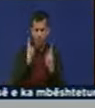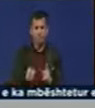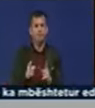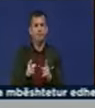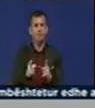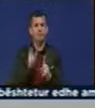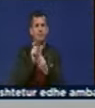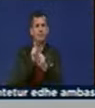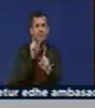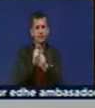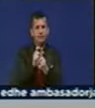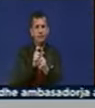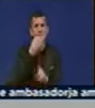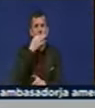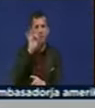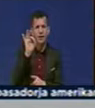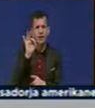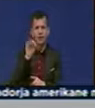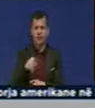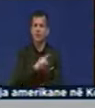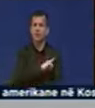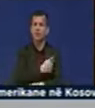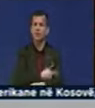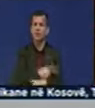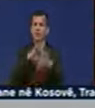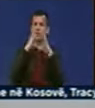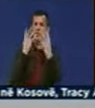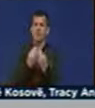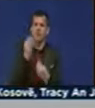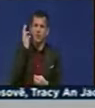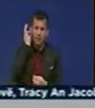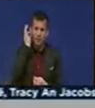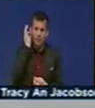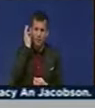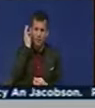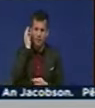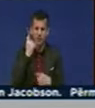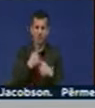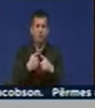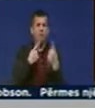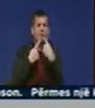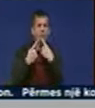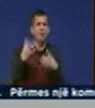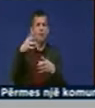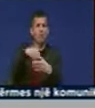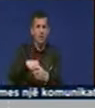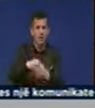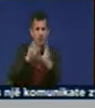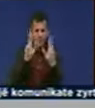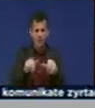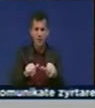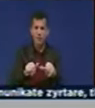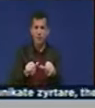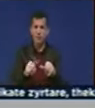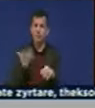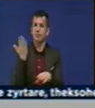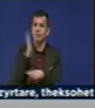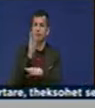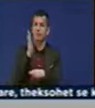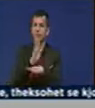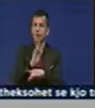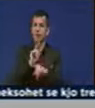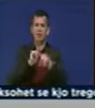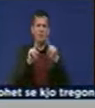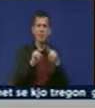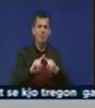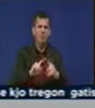nxitëse, inkurajuese dhe fuqizuese të femrave që të inkuadrojnë në pozita udhëheqëse, përballen me sfida nga